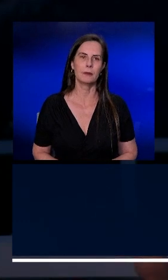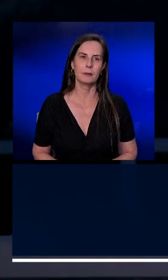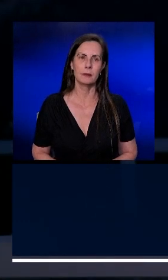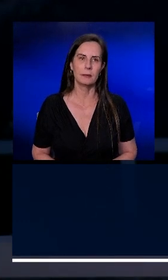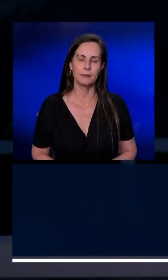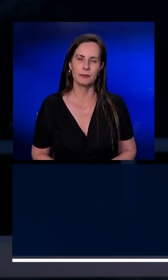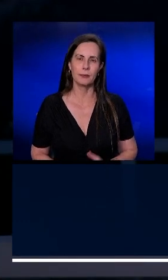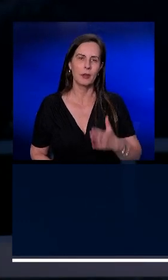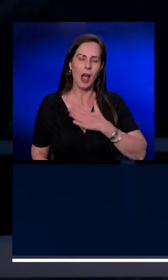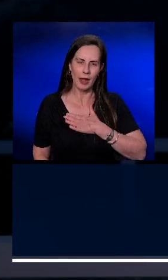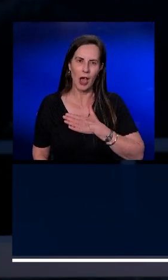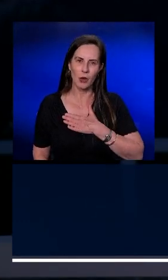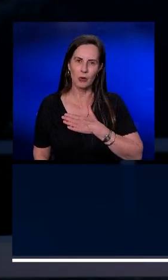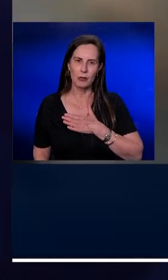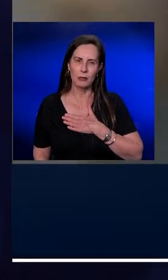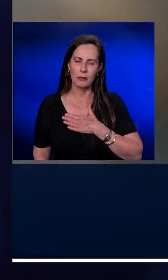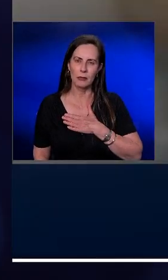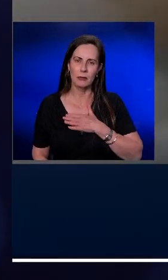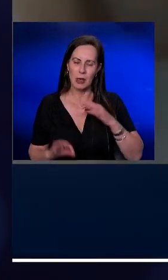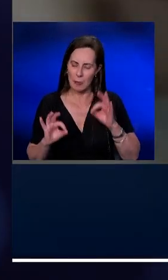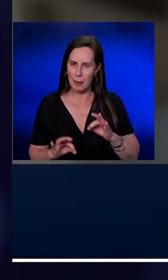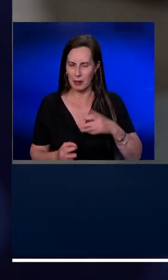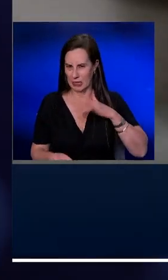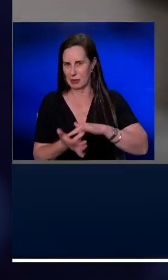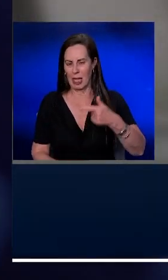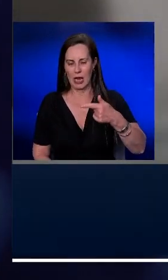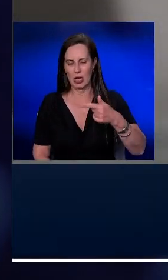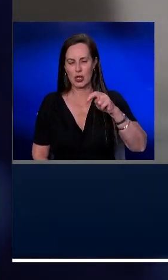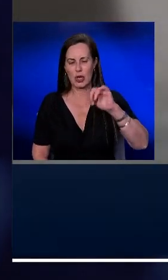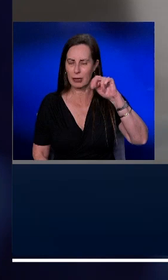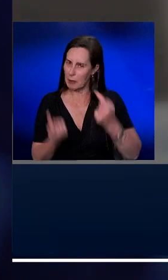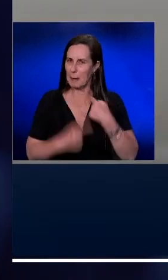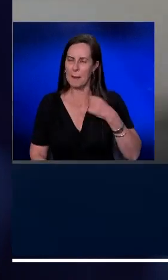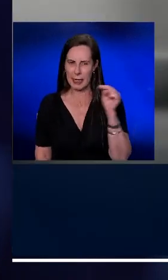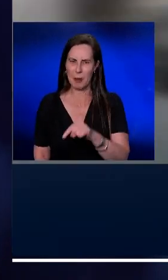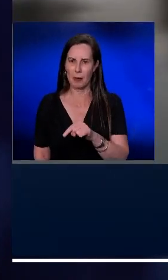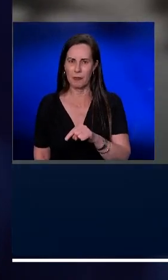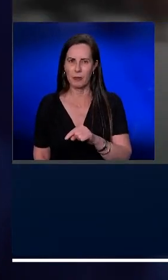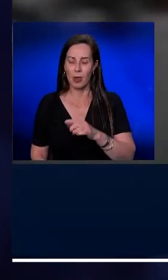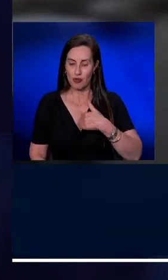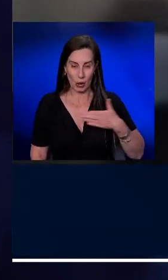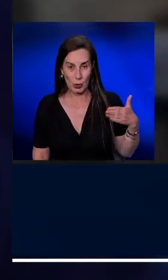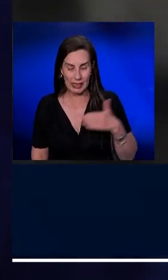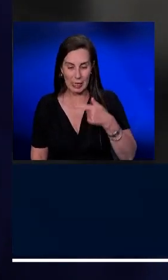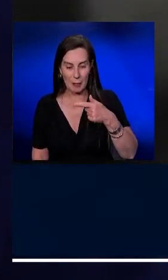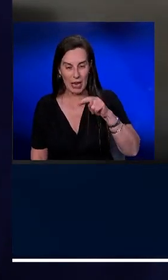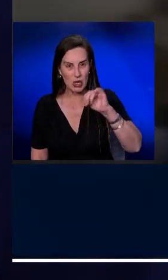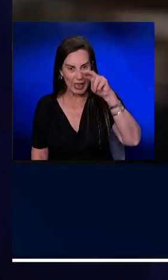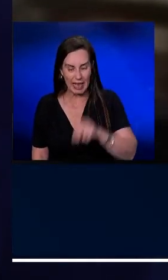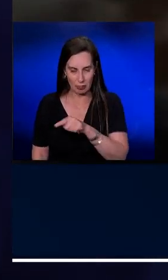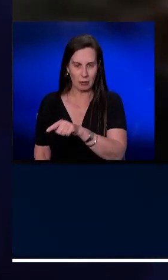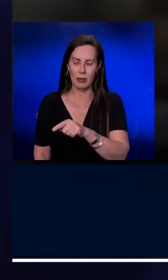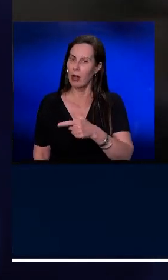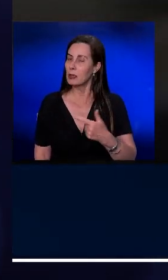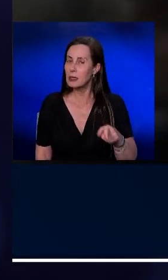תראי, אנחנו נמצאים בג'נין מעת לעת. כל כניסה שאנחנו נכנסים לשם, אנחנו